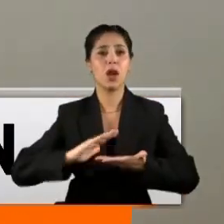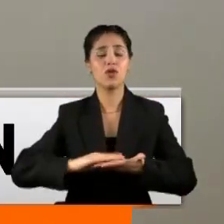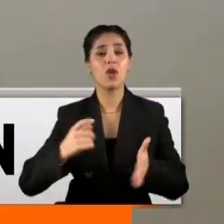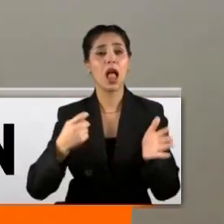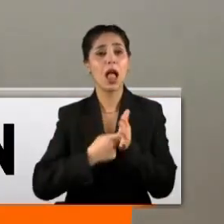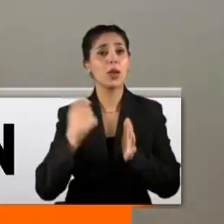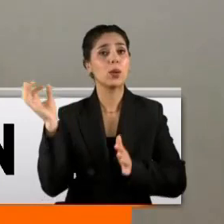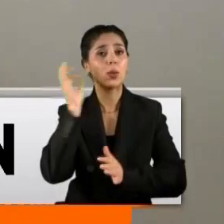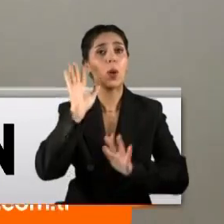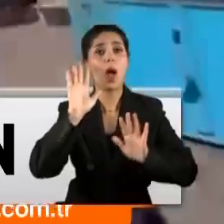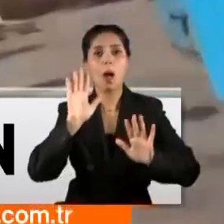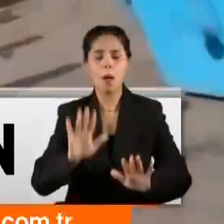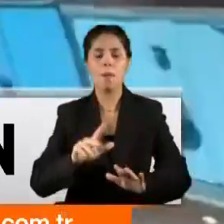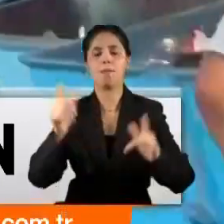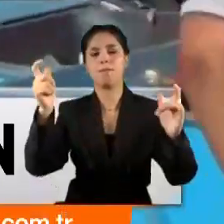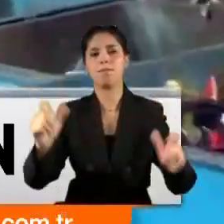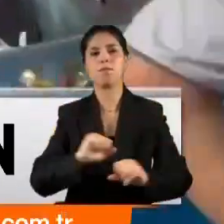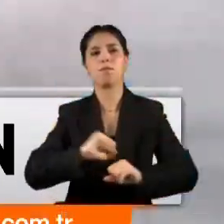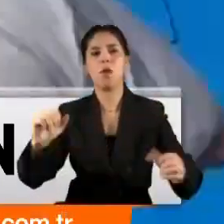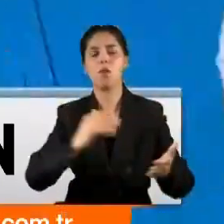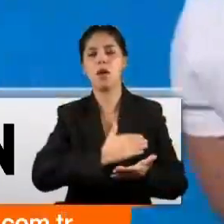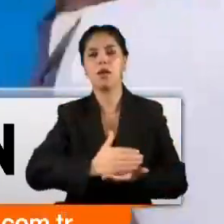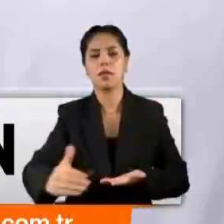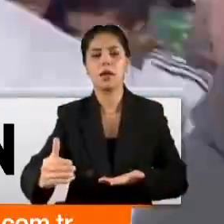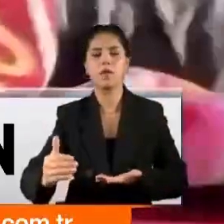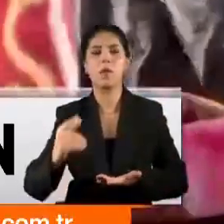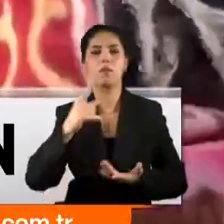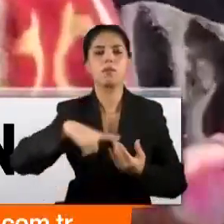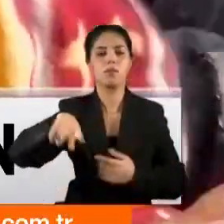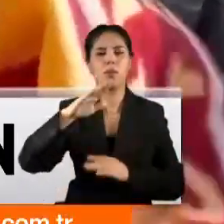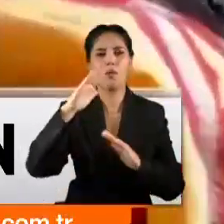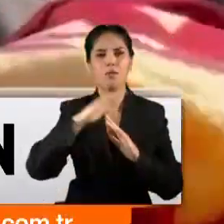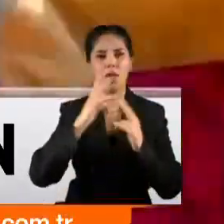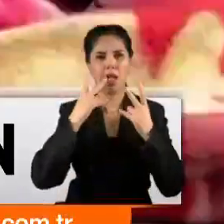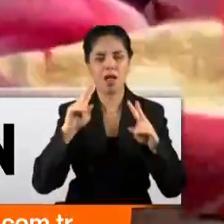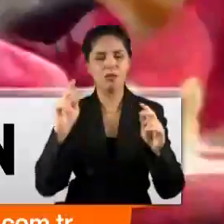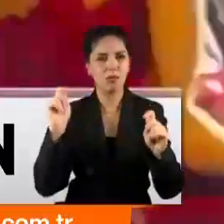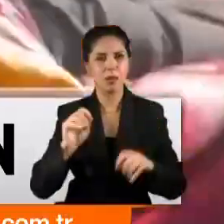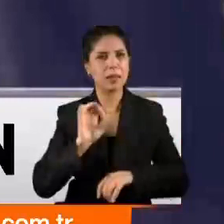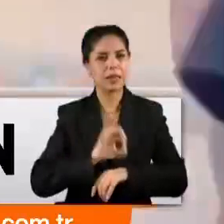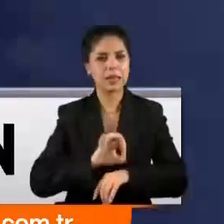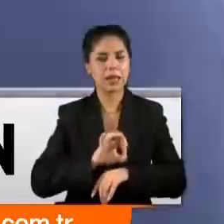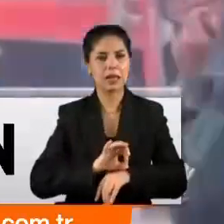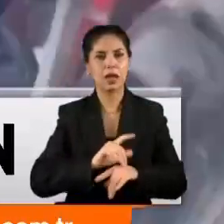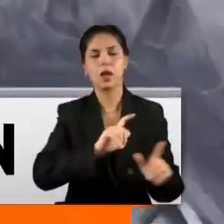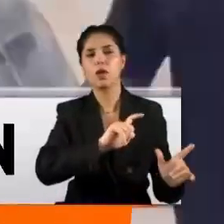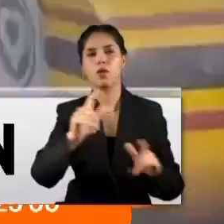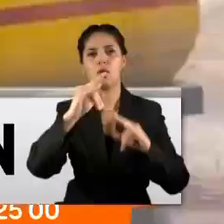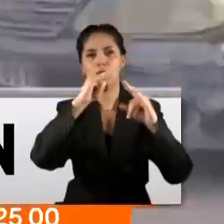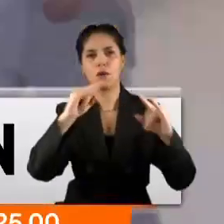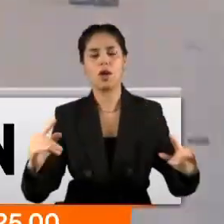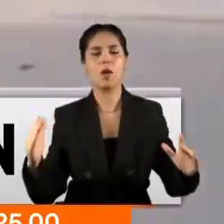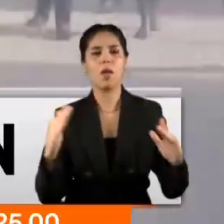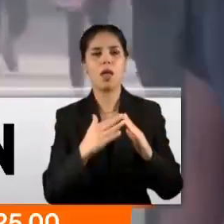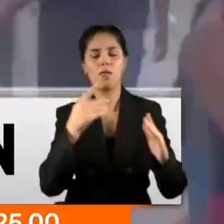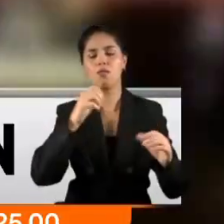duyuldu ama sahada bombardıman durmadı. Katliama ara açıklamasının yapıldığı dakikalarda mülteci kampındaki evlere